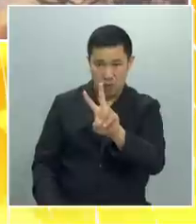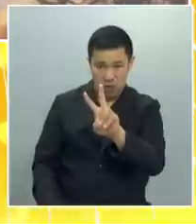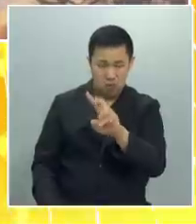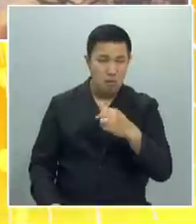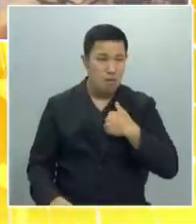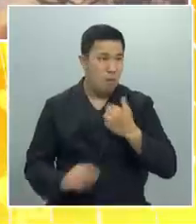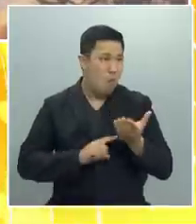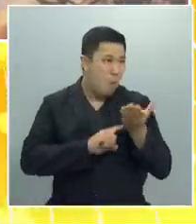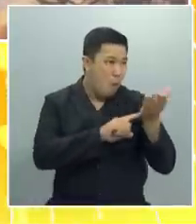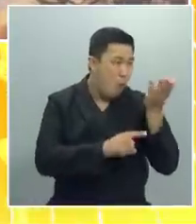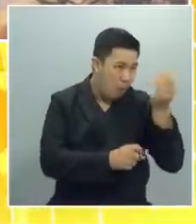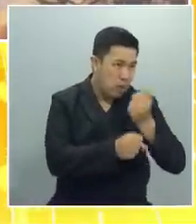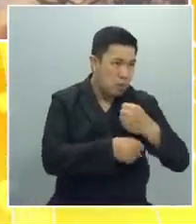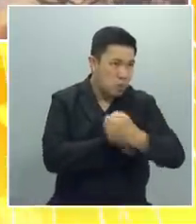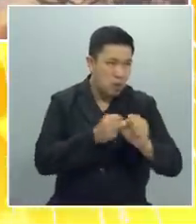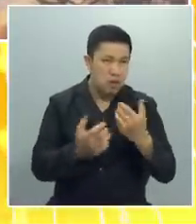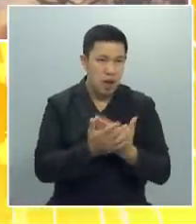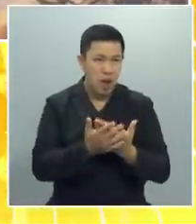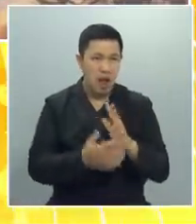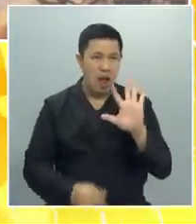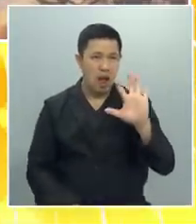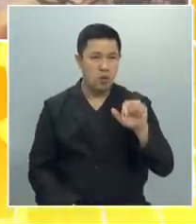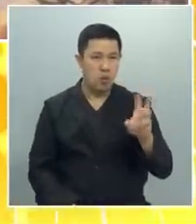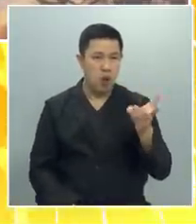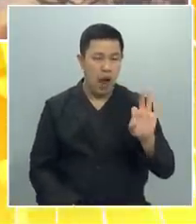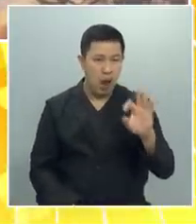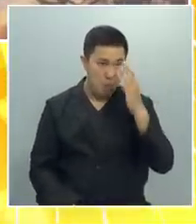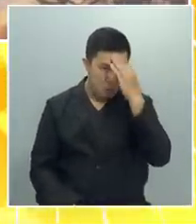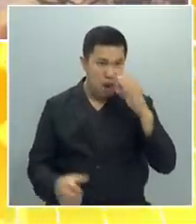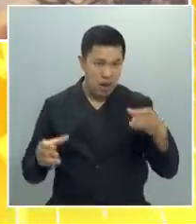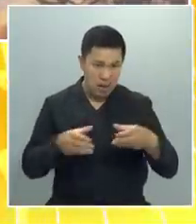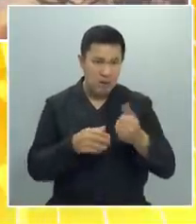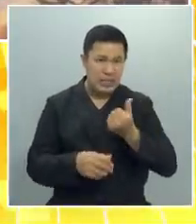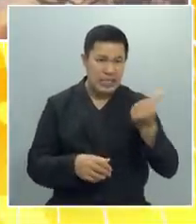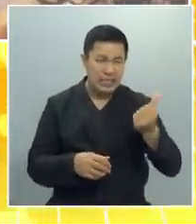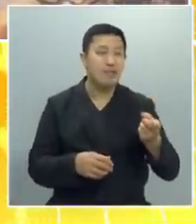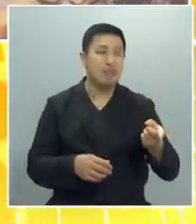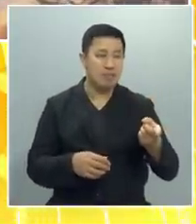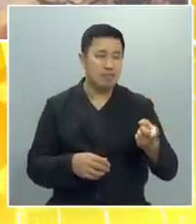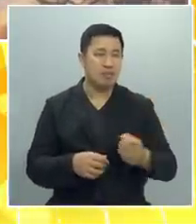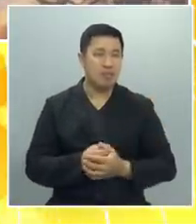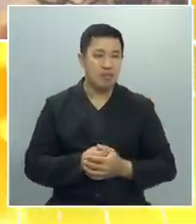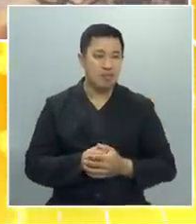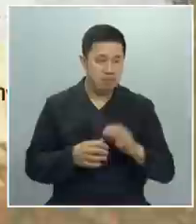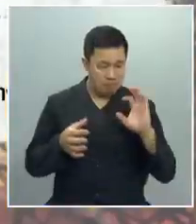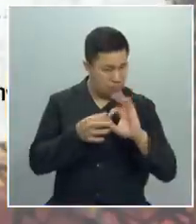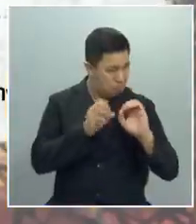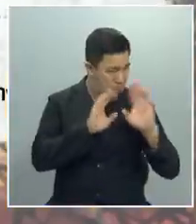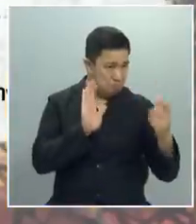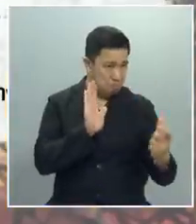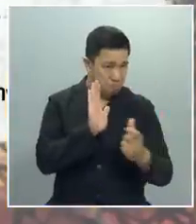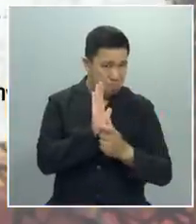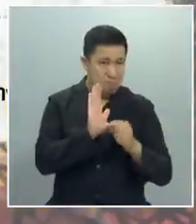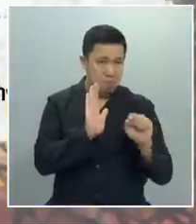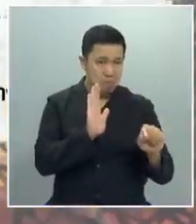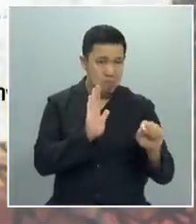ทำสวน 5บาท 69นะเพราะอยู่ในกลุ่มประเภทอื่นๆใช่ไหมใช่ค่ะมันมีประเภทที่เขียนชัดเจนเลยนะคะเมื่อกี้อ่ะ